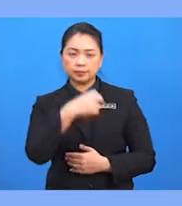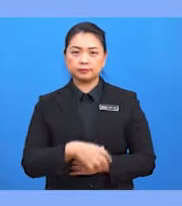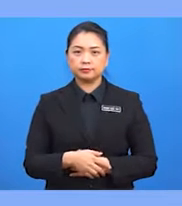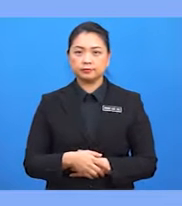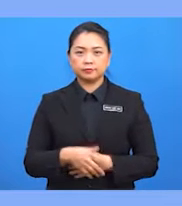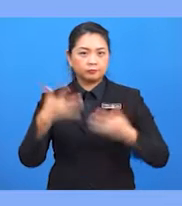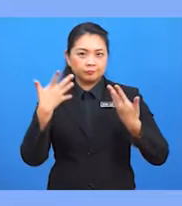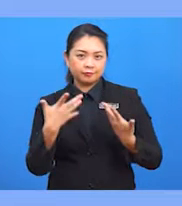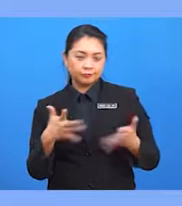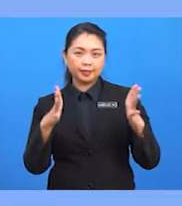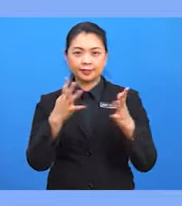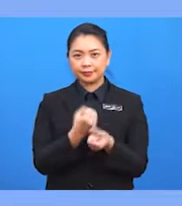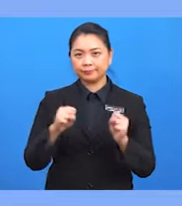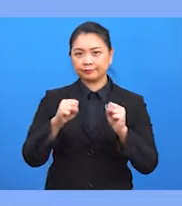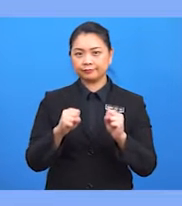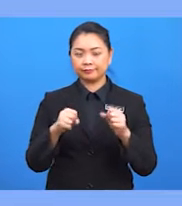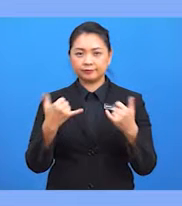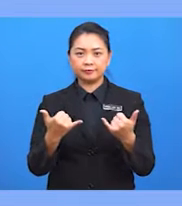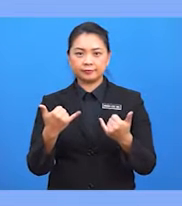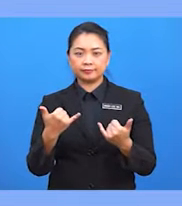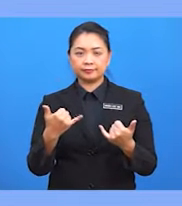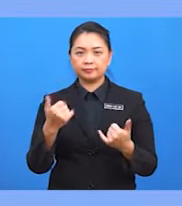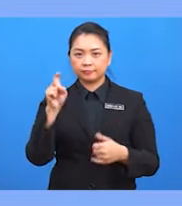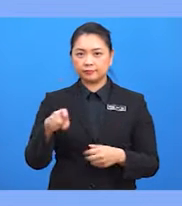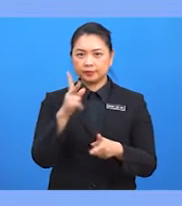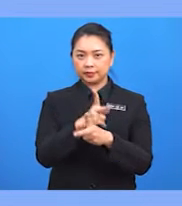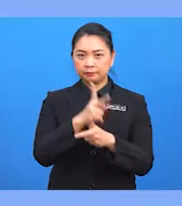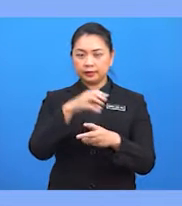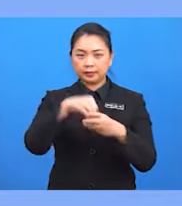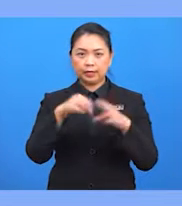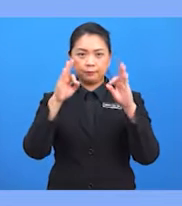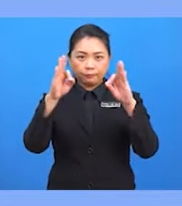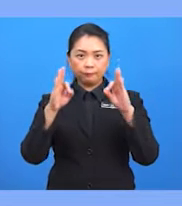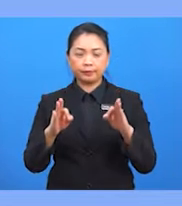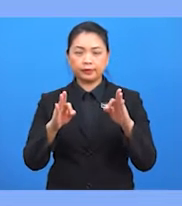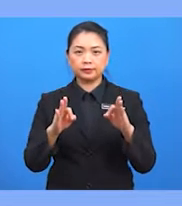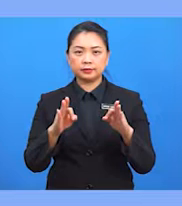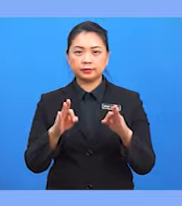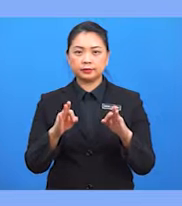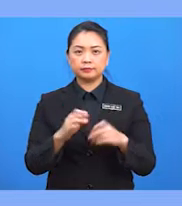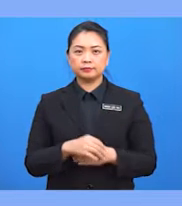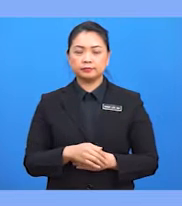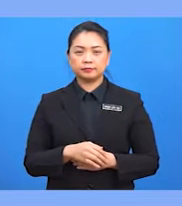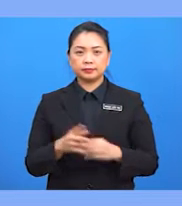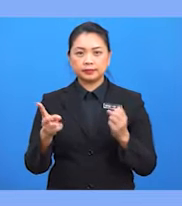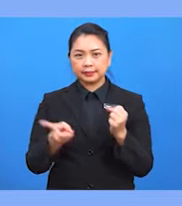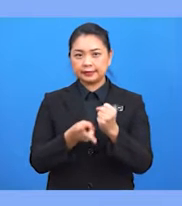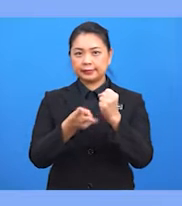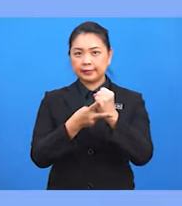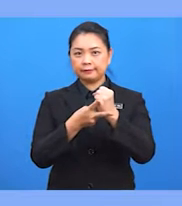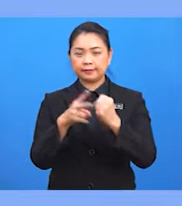Voila, dah siap. Okey, sekarang kita nak simpan karya dalam format yang dikenaki. Pergi ke File, Save